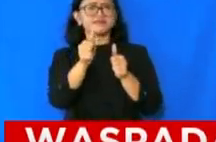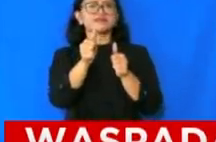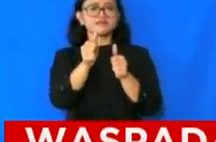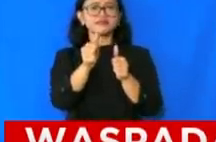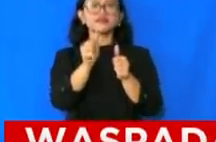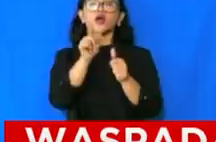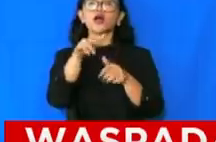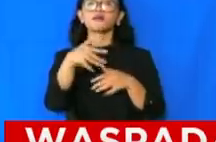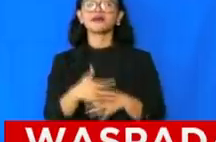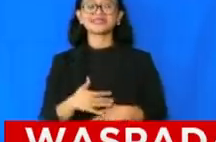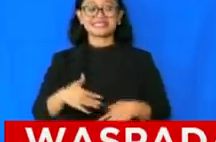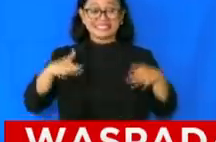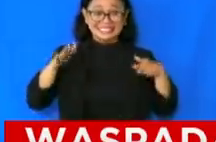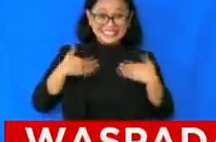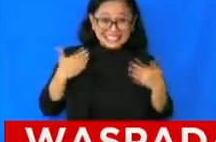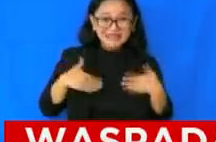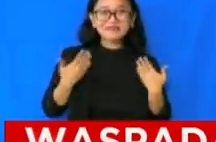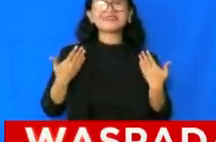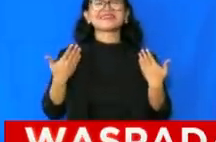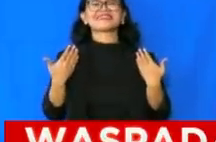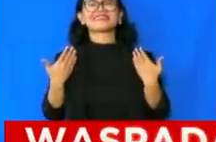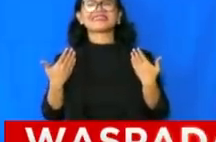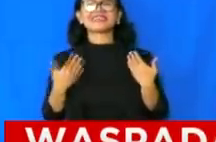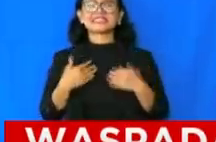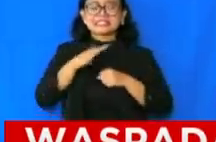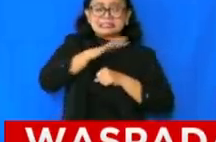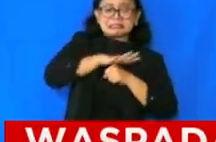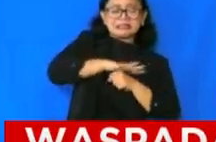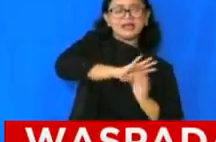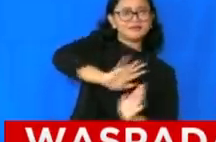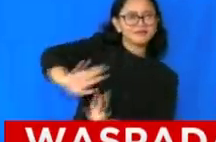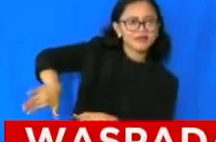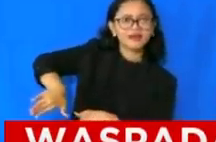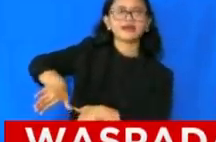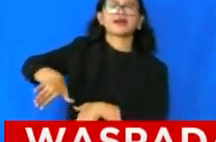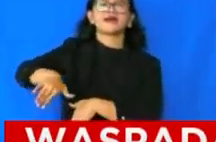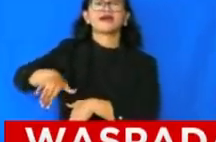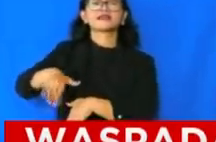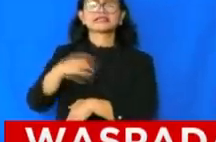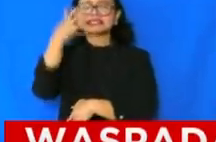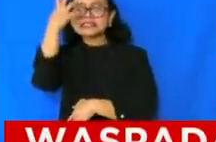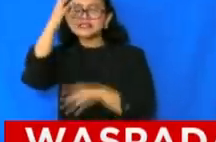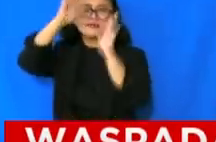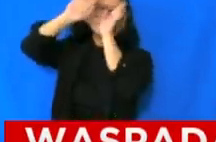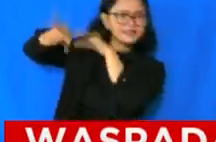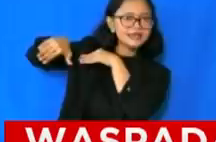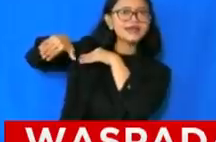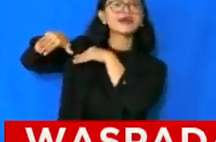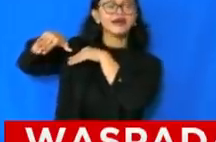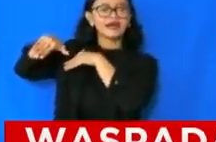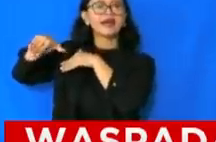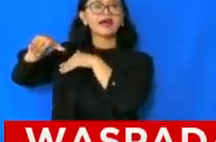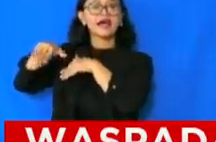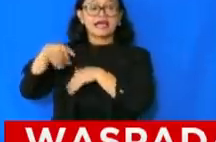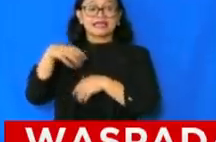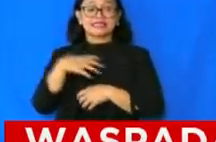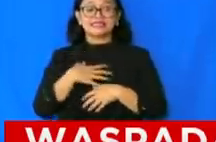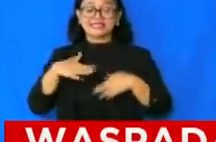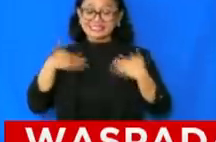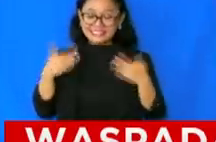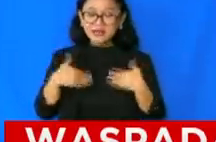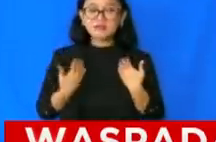bahwa perasaan gembira perasaan tidak tekan tertekan perasaan tidak stres itu sangat-sangat